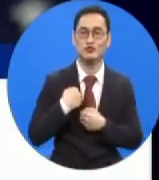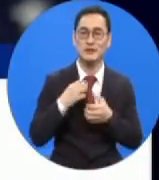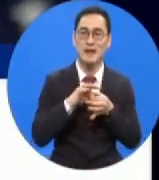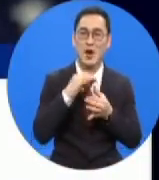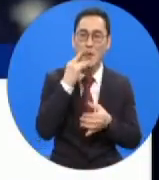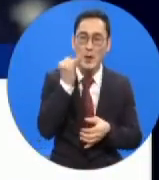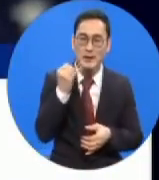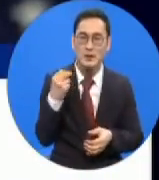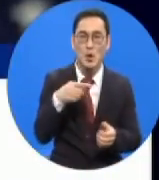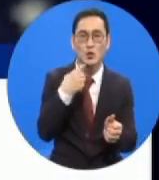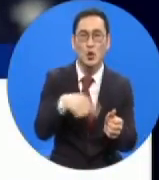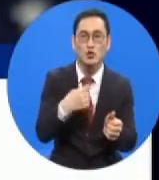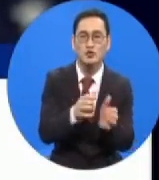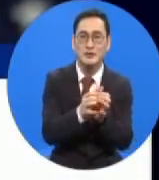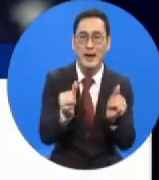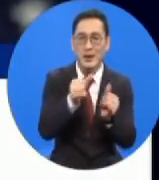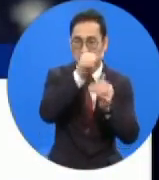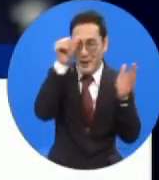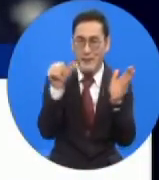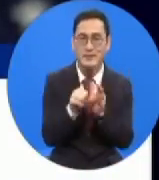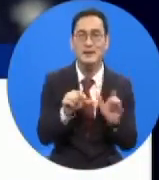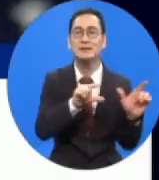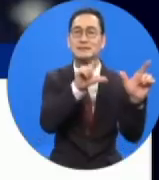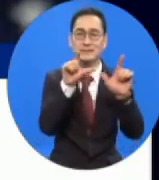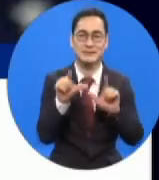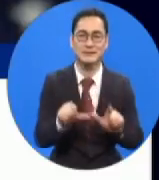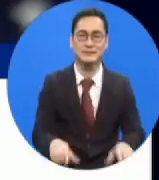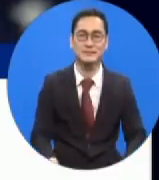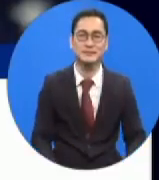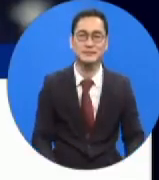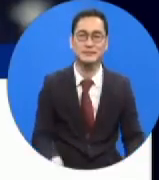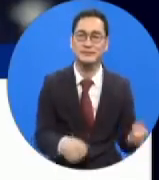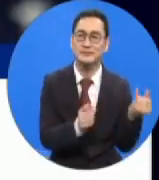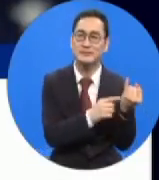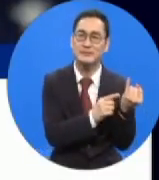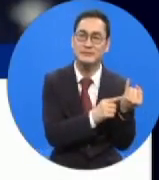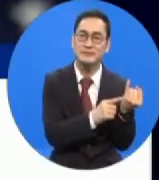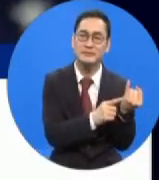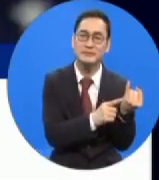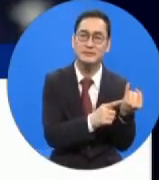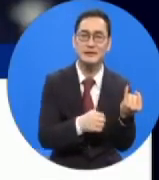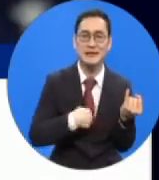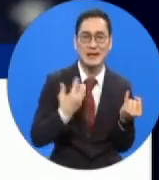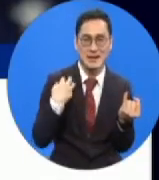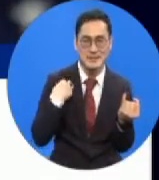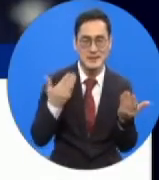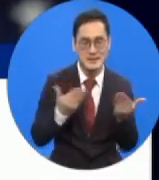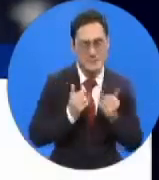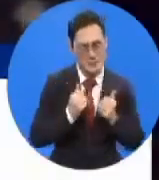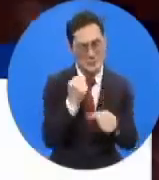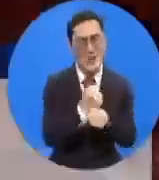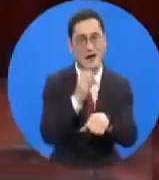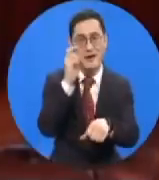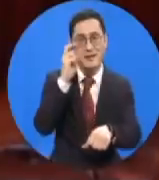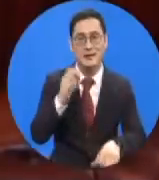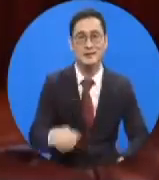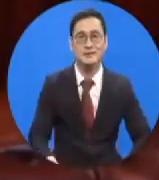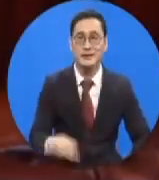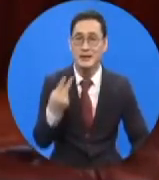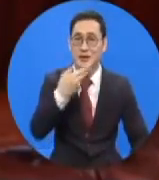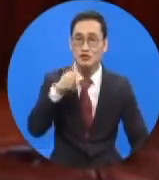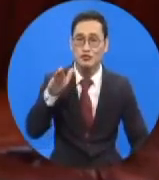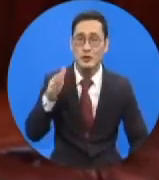educator. She's dedicated her life to education. Joe's gonna make a great first lady.